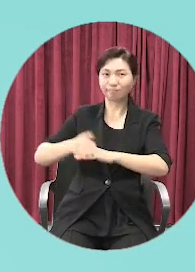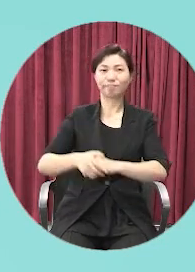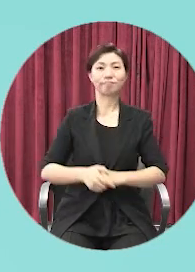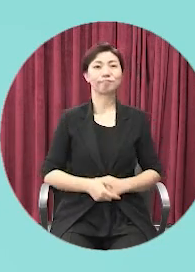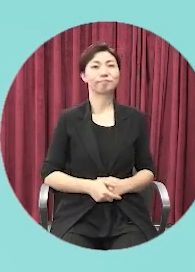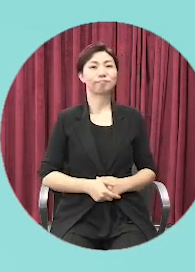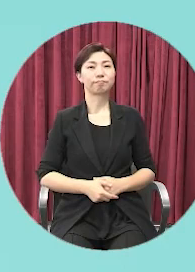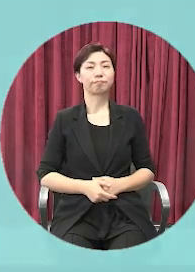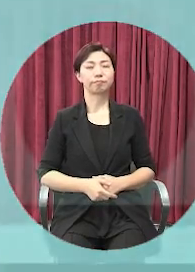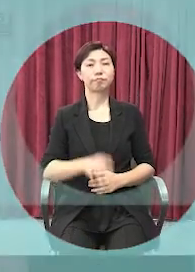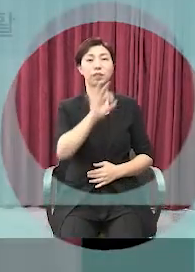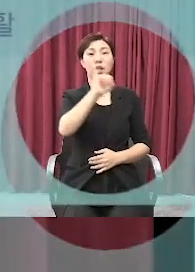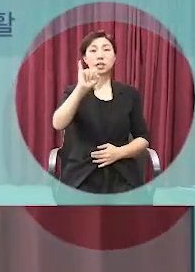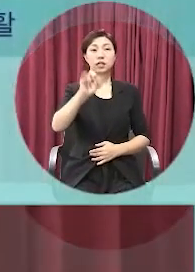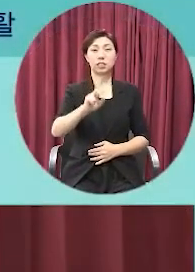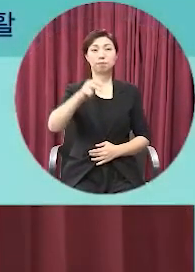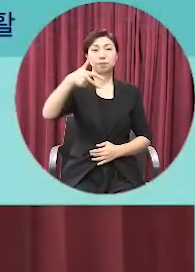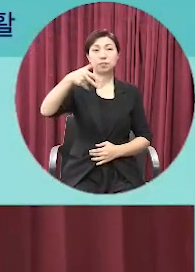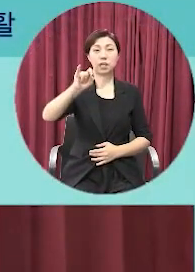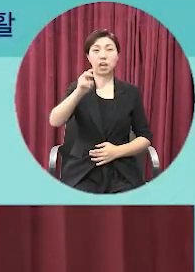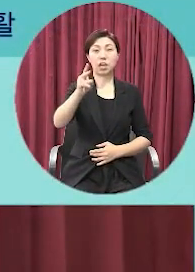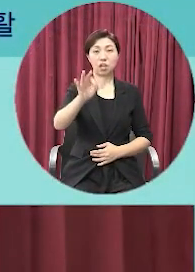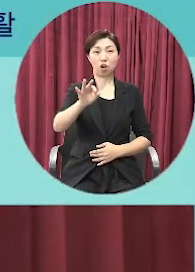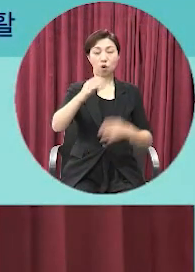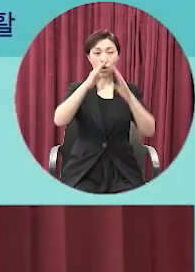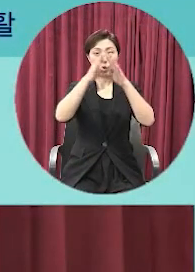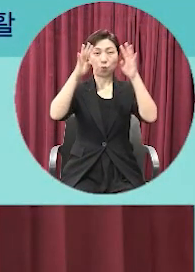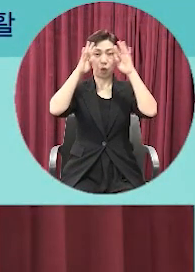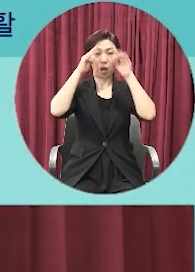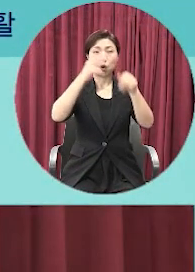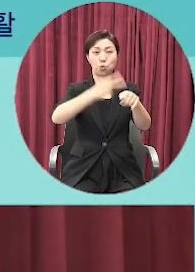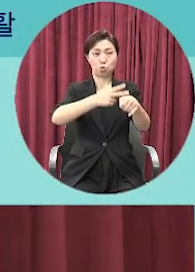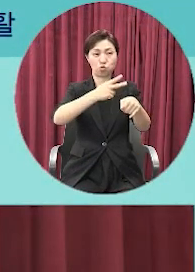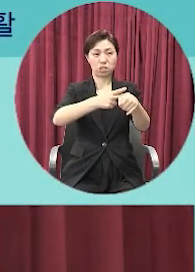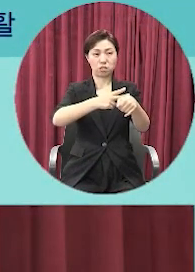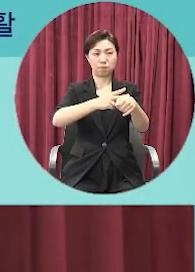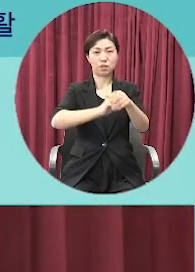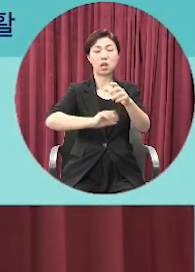우리 임지영 교수님도 코멘트 부탁드립니다.